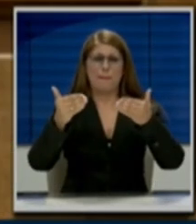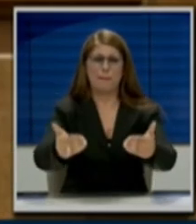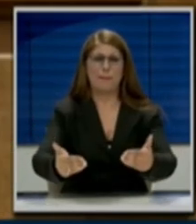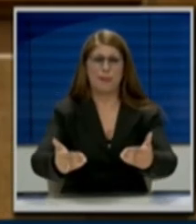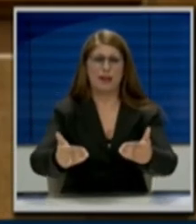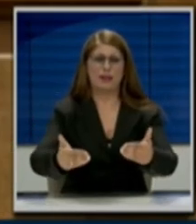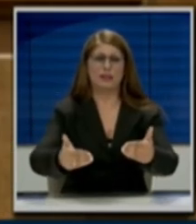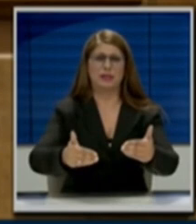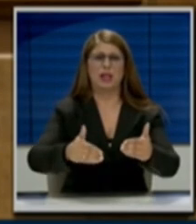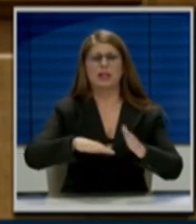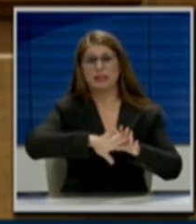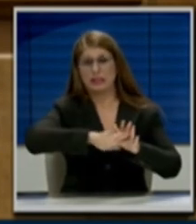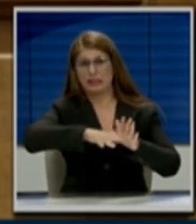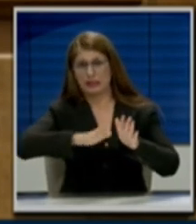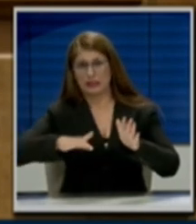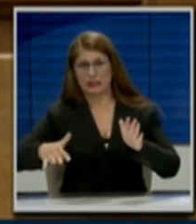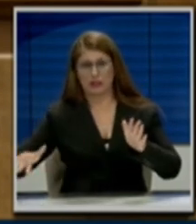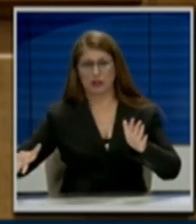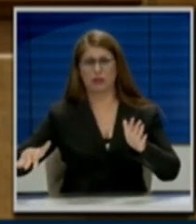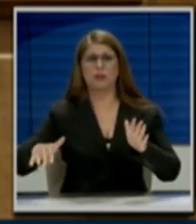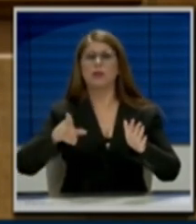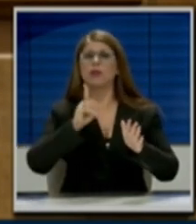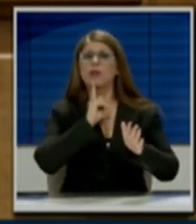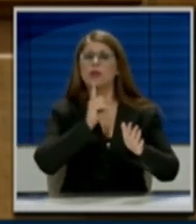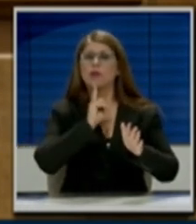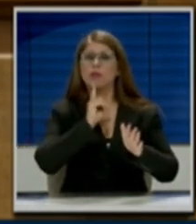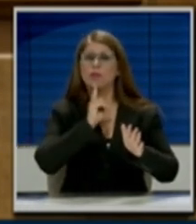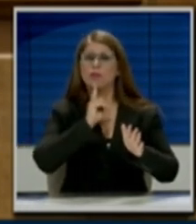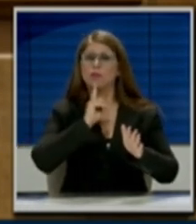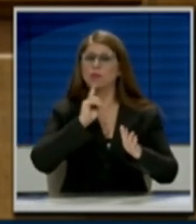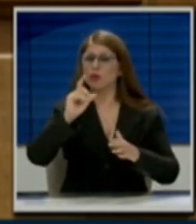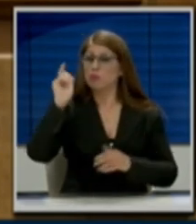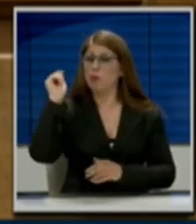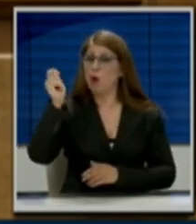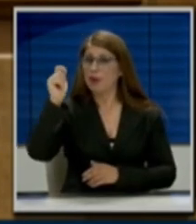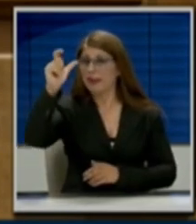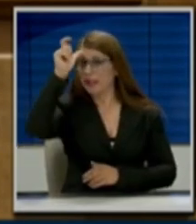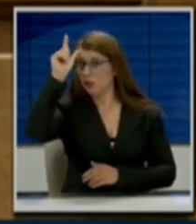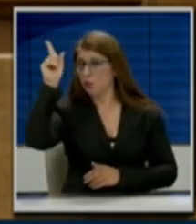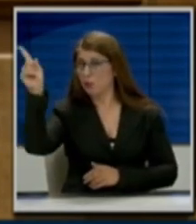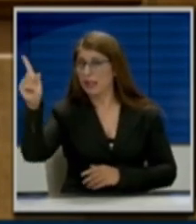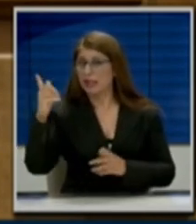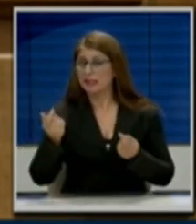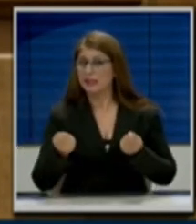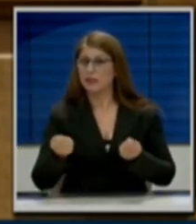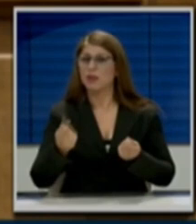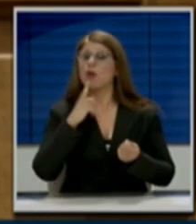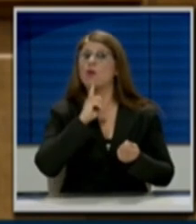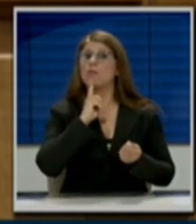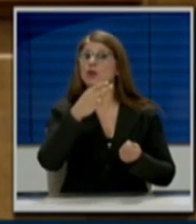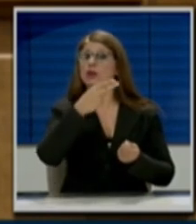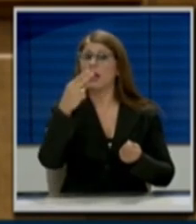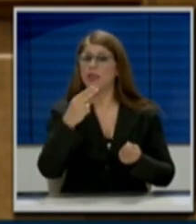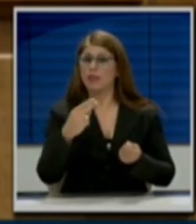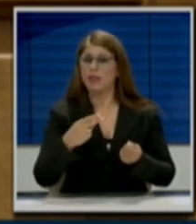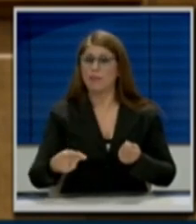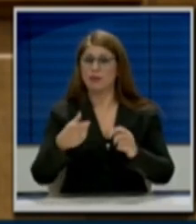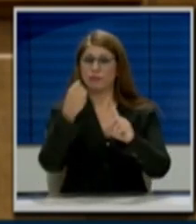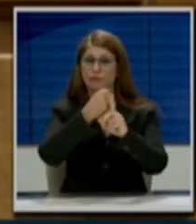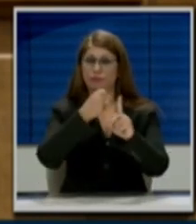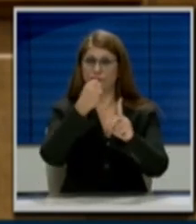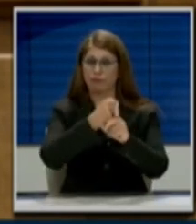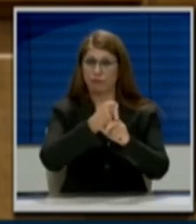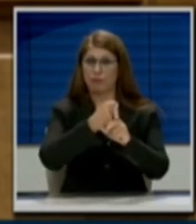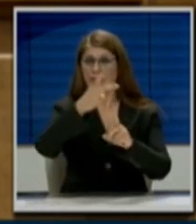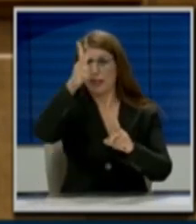όπως είναι η πολιτική σας για τη γείτονα χώρα, όπως είναι τα ζητήματα διεκδίκησης των